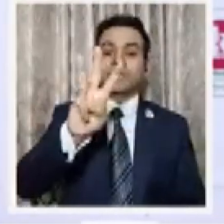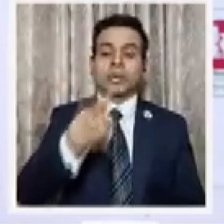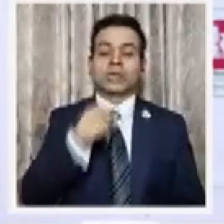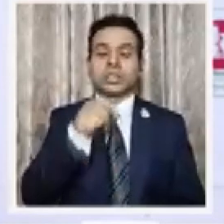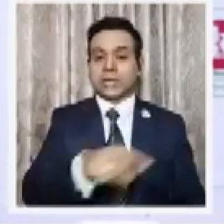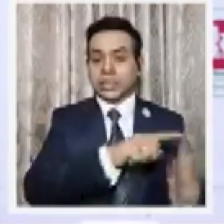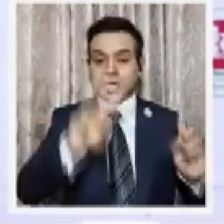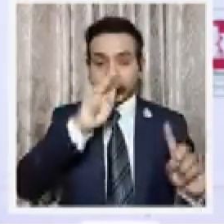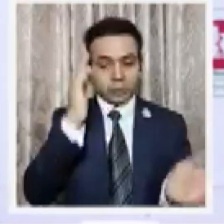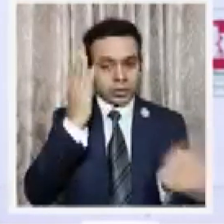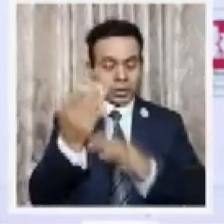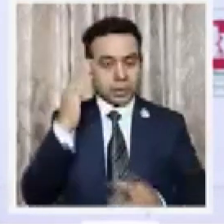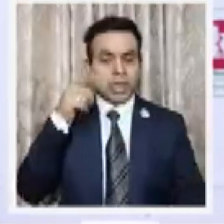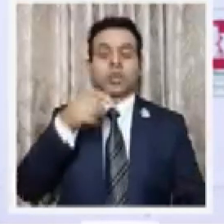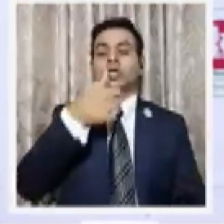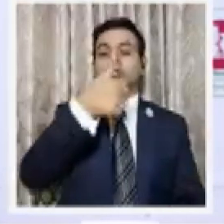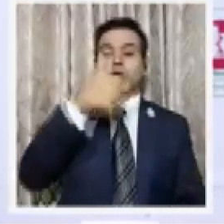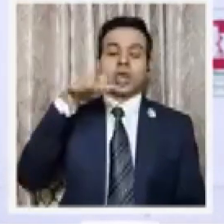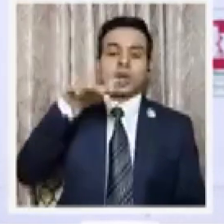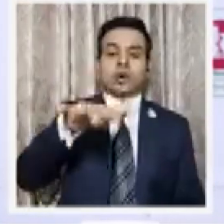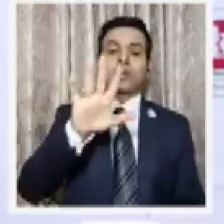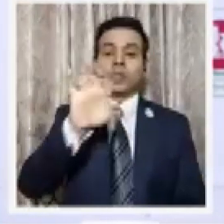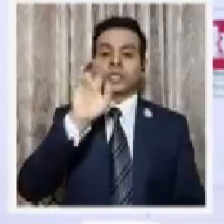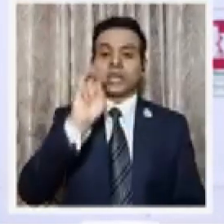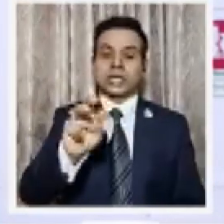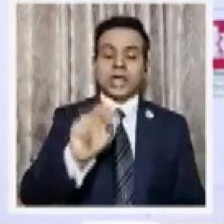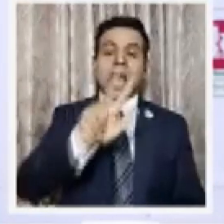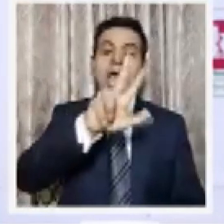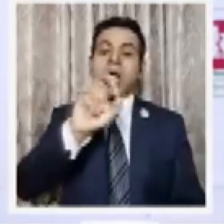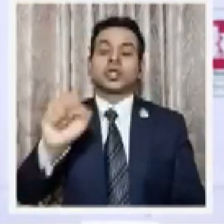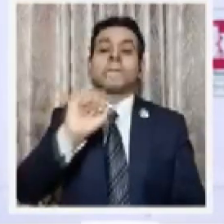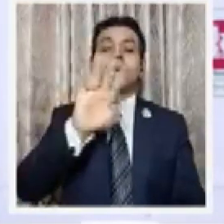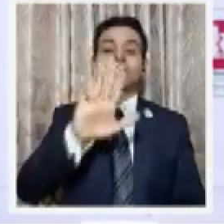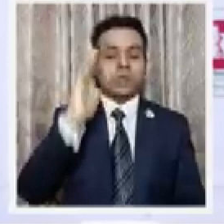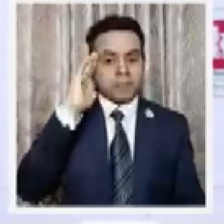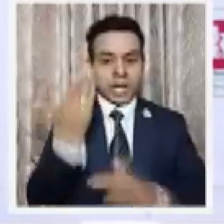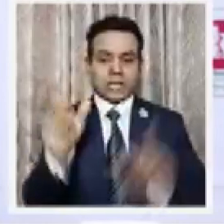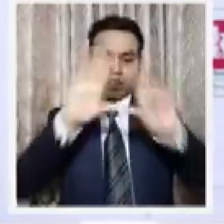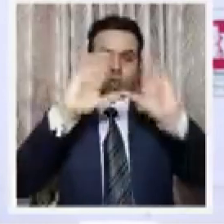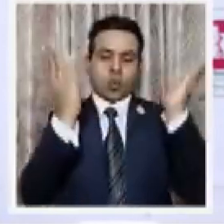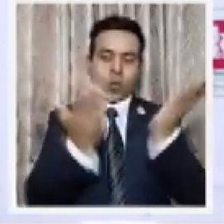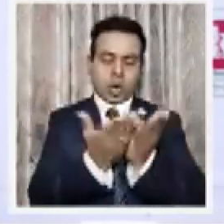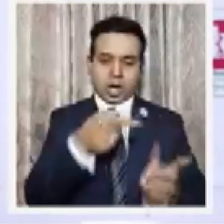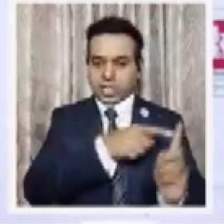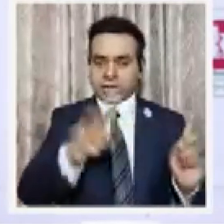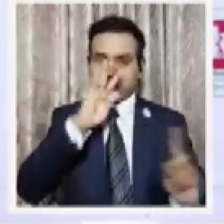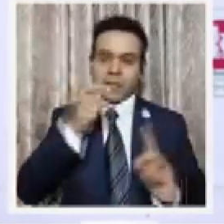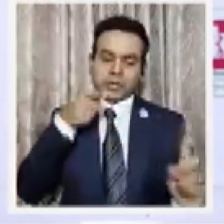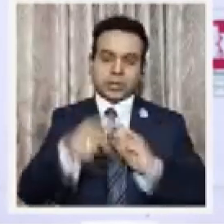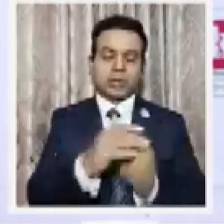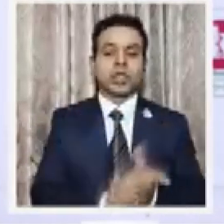1,63,41,920 জন। বিশ্বে 24 ঘন্টায় মৃত্যুবরণ করেছেন 4,153 জন এবং এ পর্যন্ত বিশ্বে মৃত্যুবরণ করেছেন